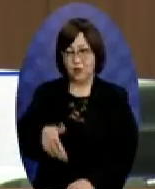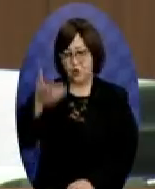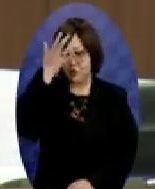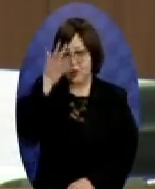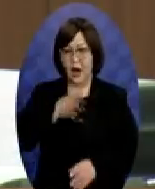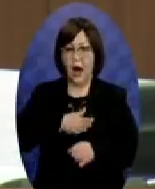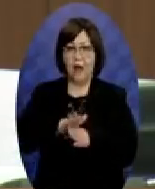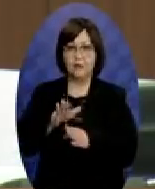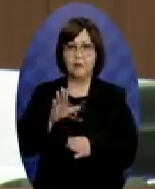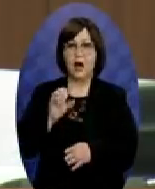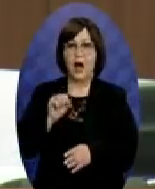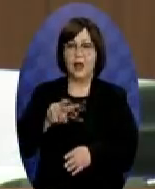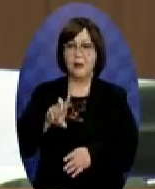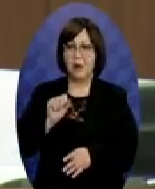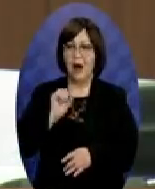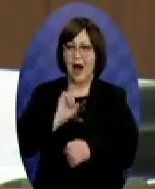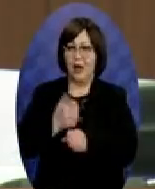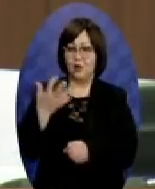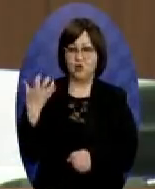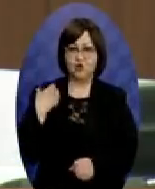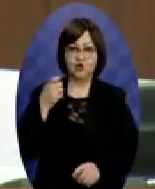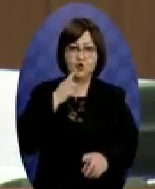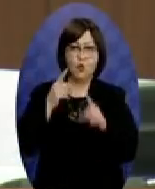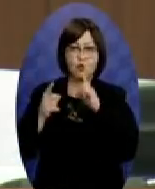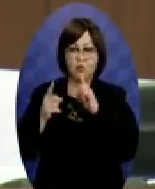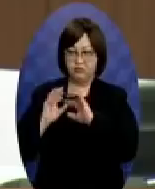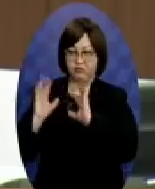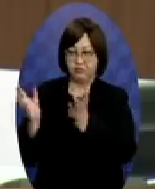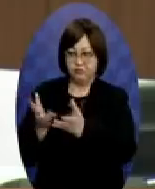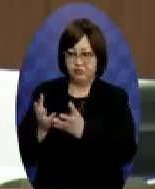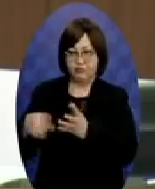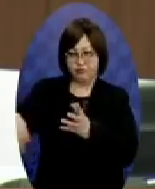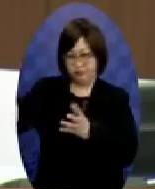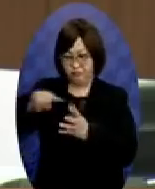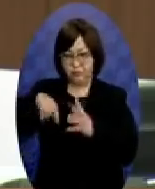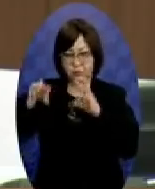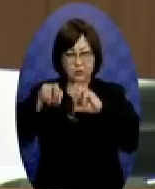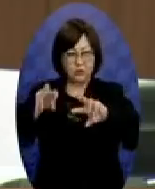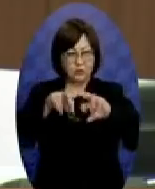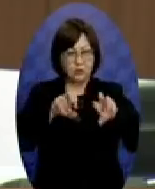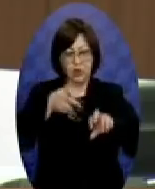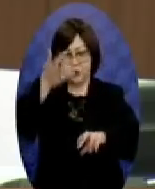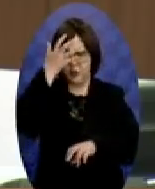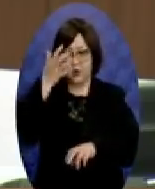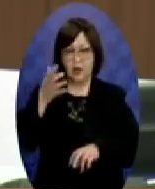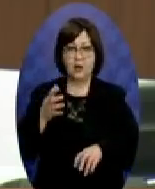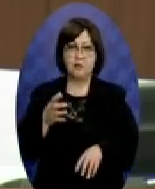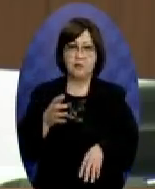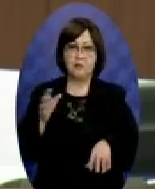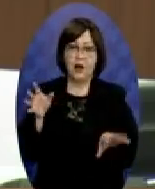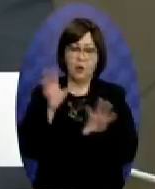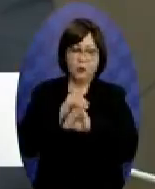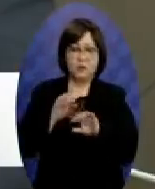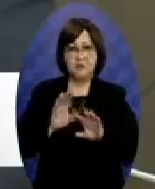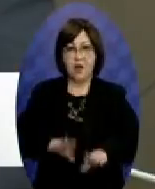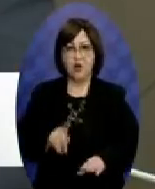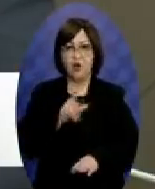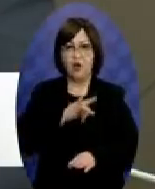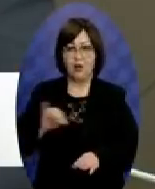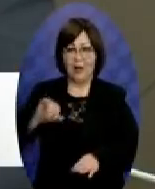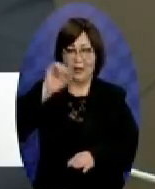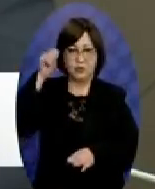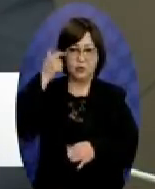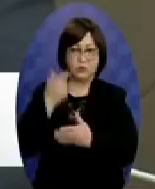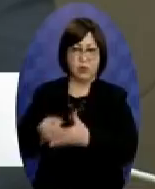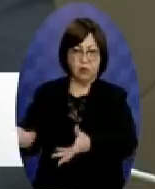албаны зөвлөл сайн судлаж төрийн байгуулалтын байнгын хороонд шаардлага тавил асуудлыг оруулж ирэх. Үндэсний